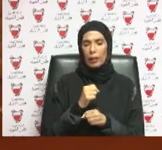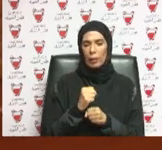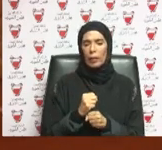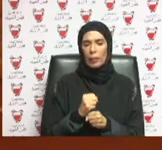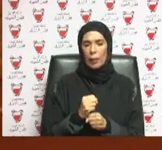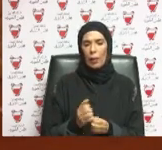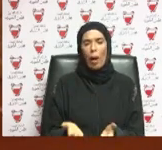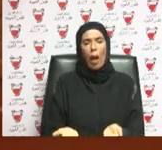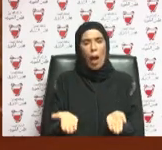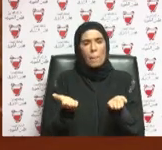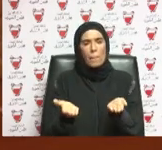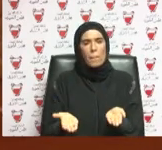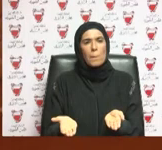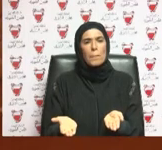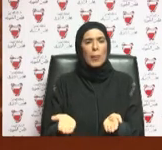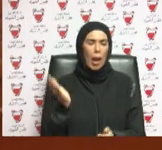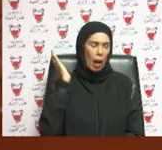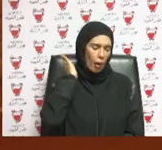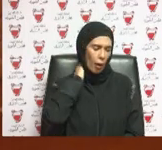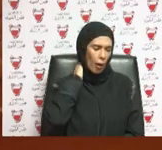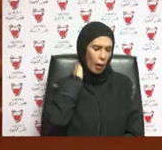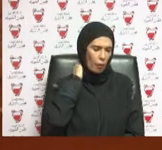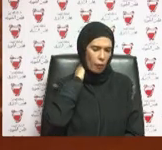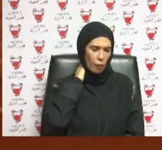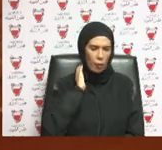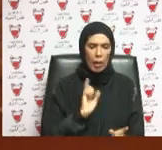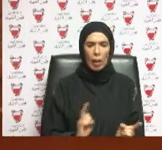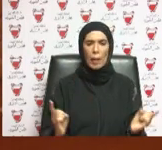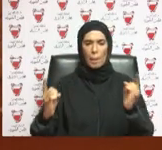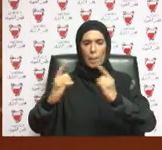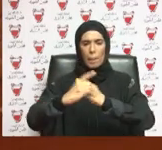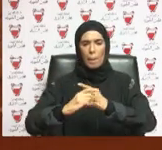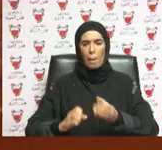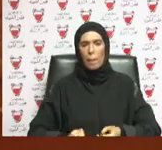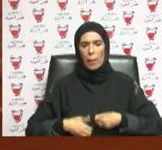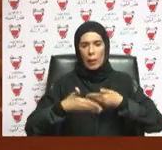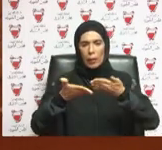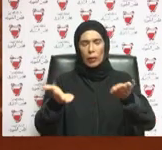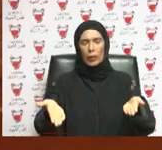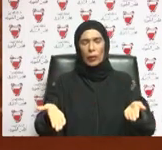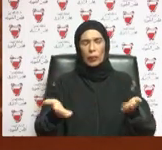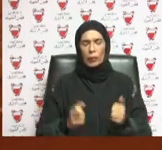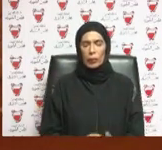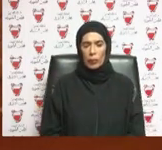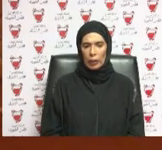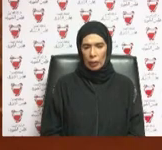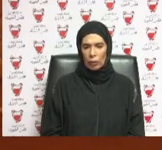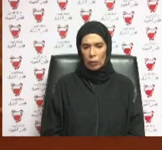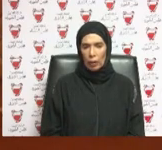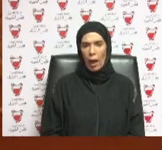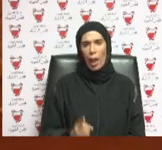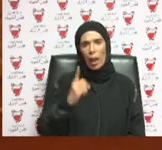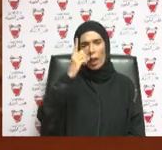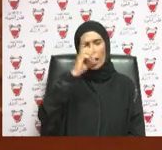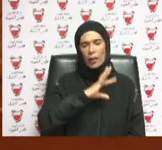لحمل الأمانة ليكون خير خلف لخير سلف. معالي الرئيس، رحم الله